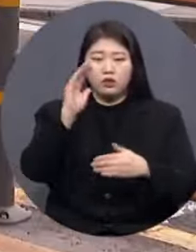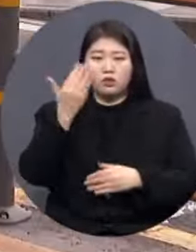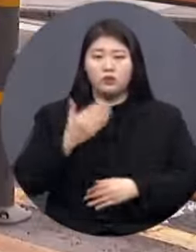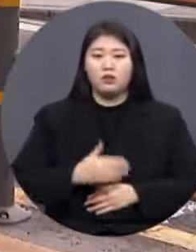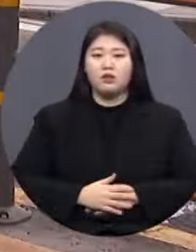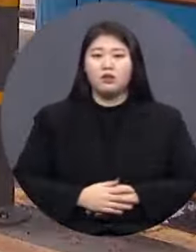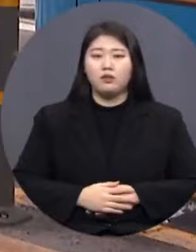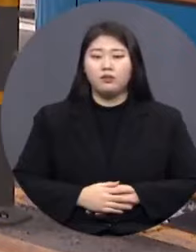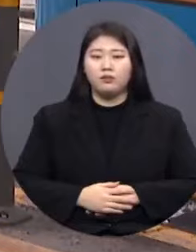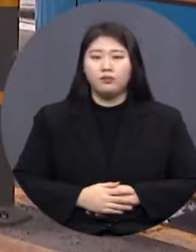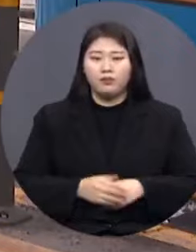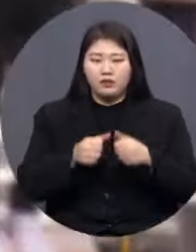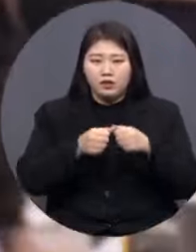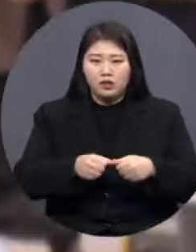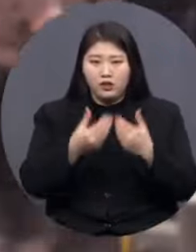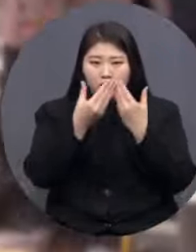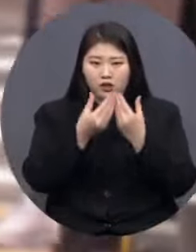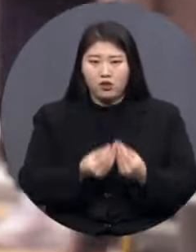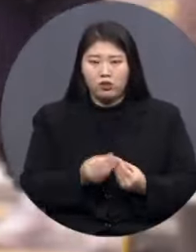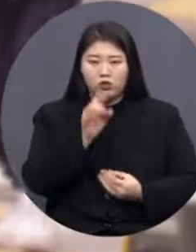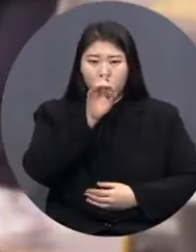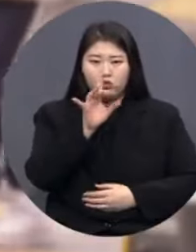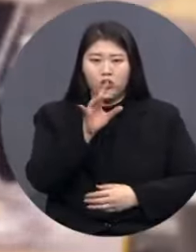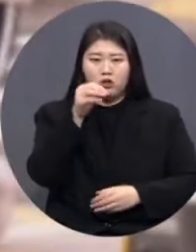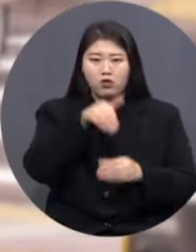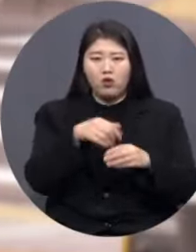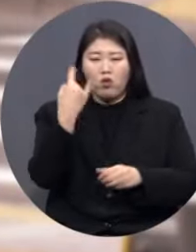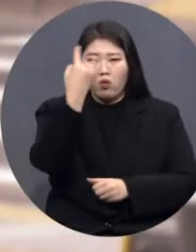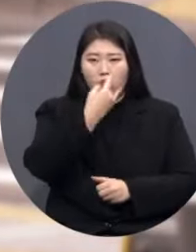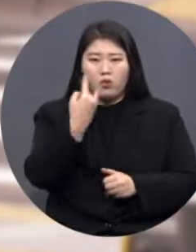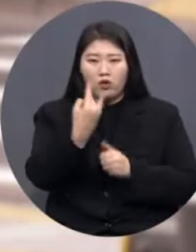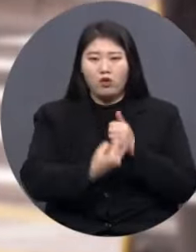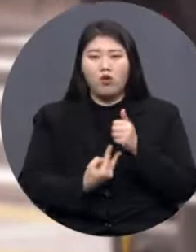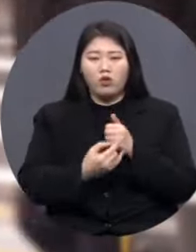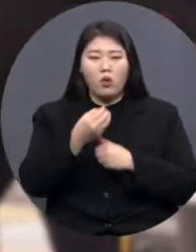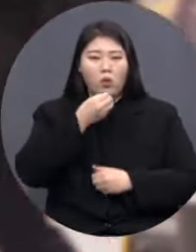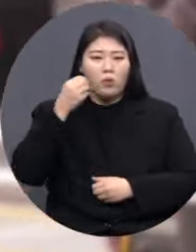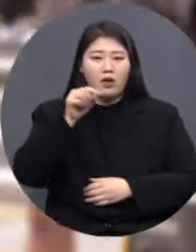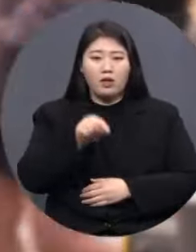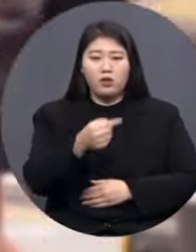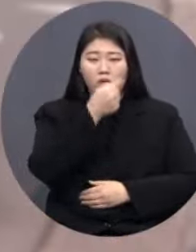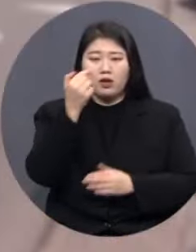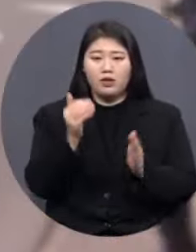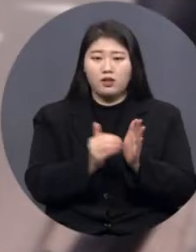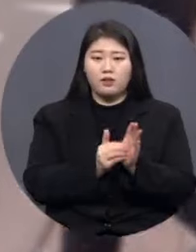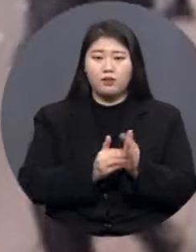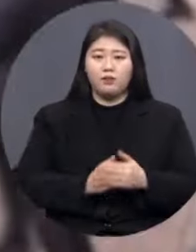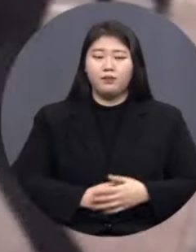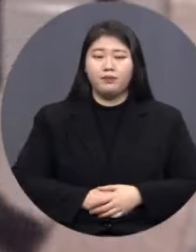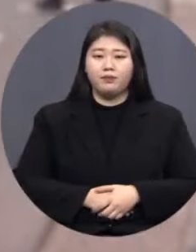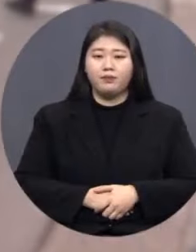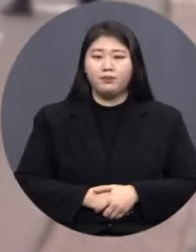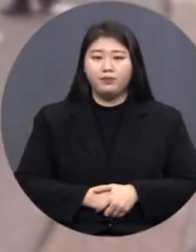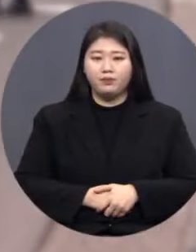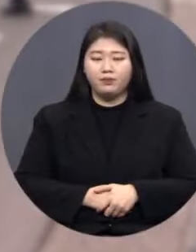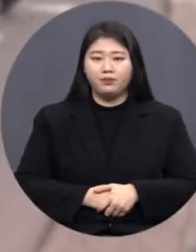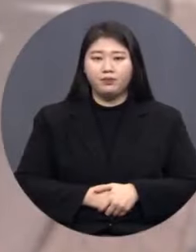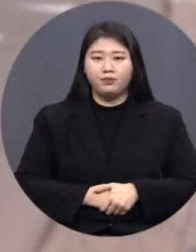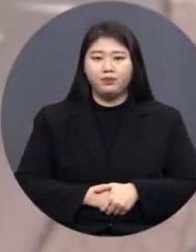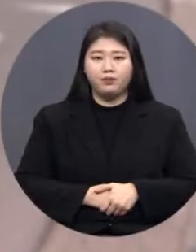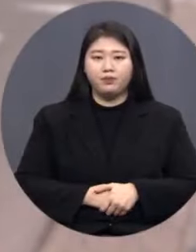실시했습니다 자세한 내용은 중앙 선거 여론조사 심의 위원회 홈페이지에서 확인할 수 있습니다 MBC 뉴스